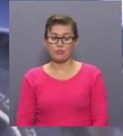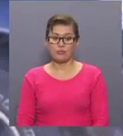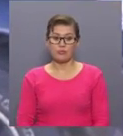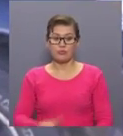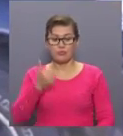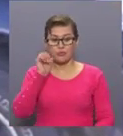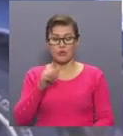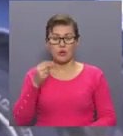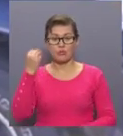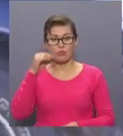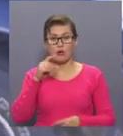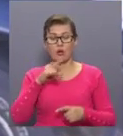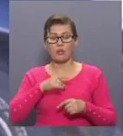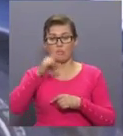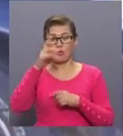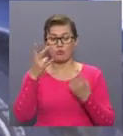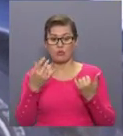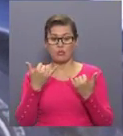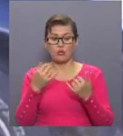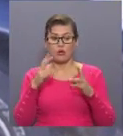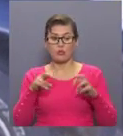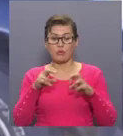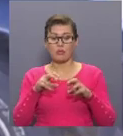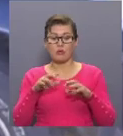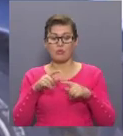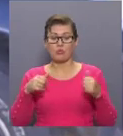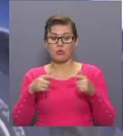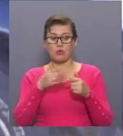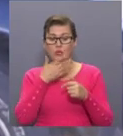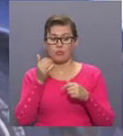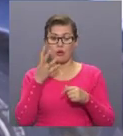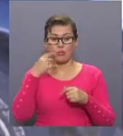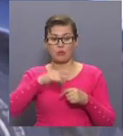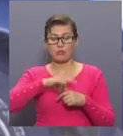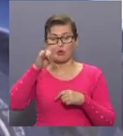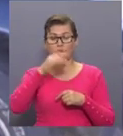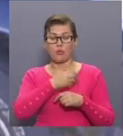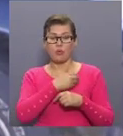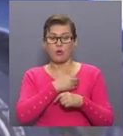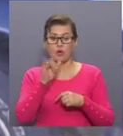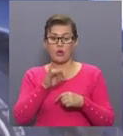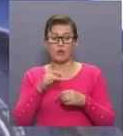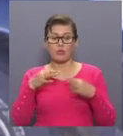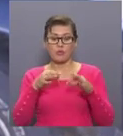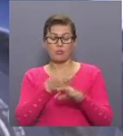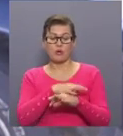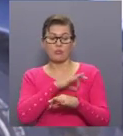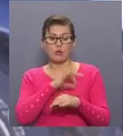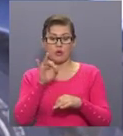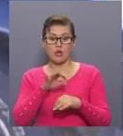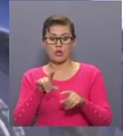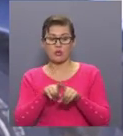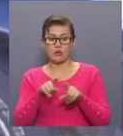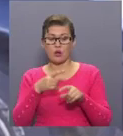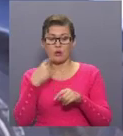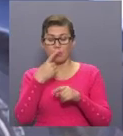Кеше самолет Ақтөбеге ұшу керек болатын. Бұл жерде тексеретін ешбір орын жоқ. Сондықтан Алматыға ұшпақ болғанбыз. Бірақ көлік прокуратурасының ауызша